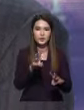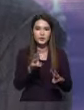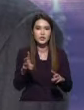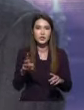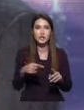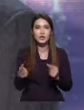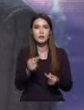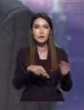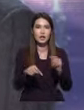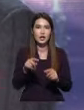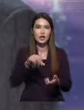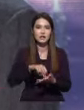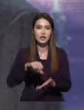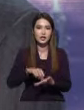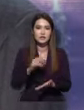қызметкерлердің жалақысы,